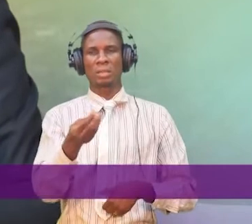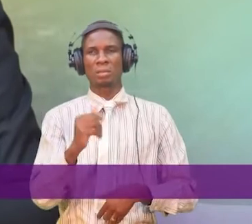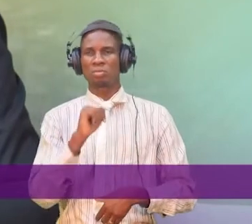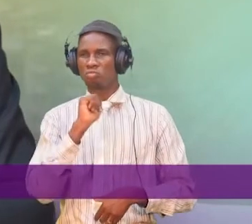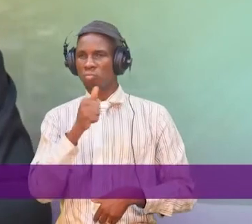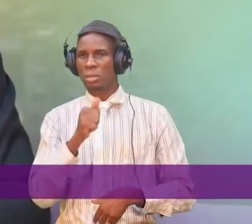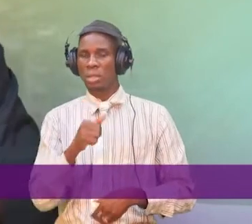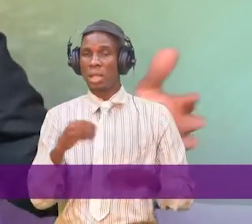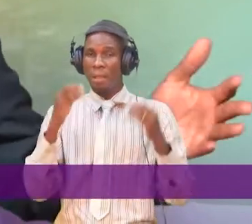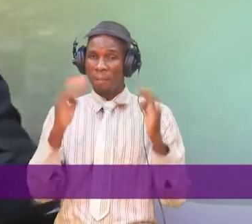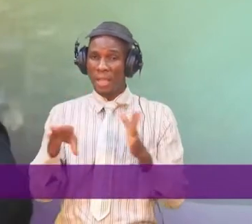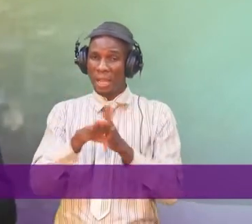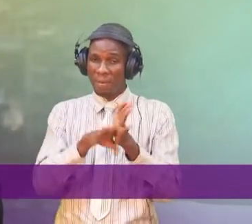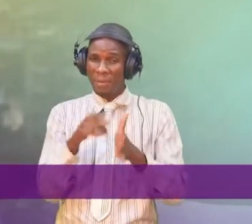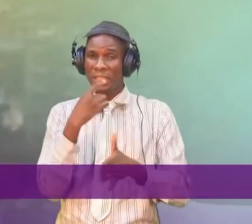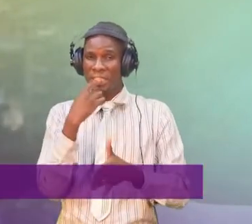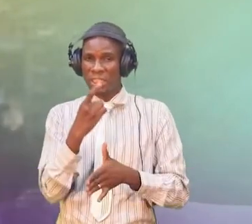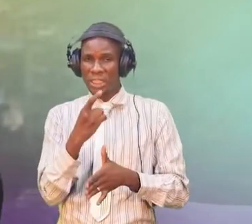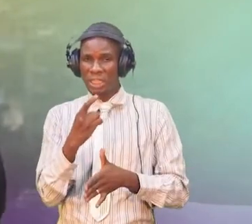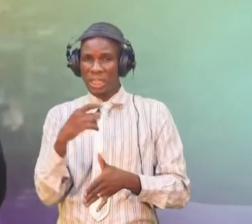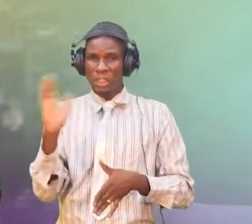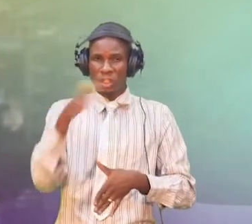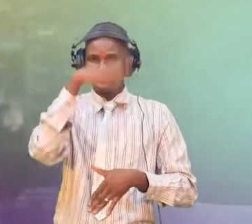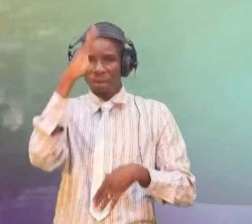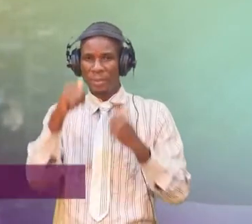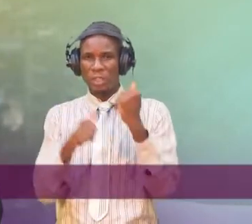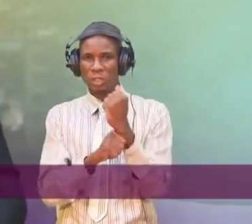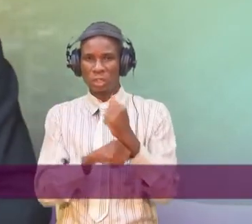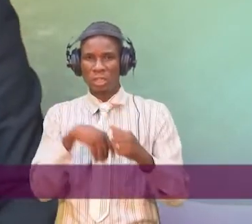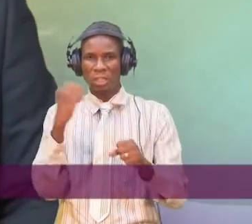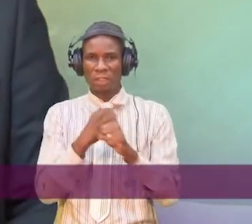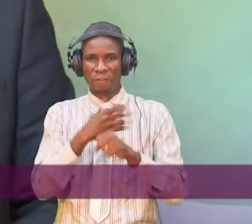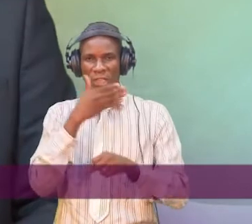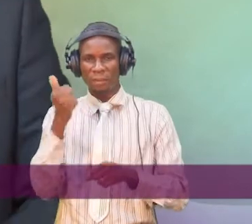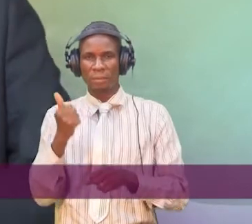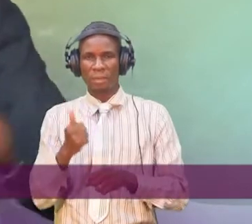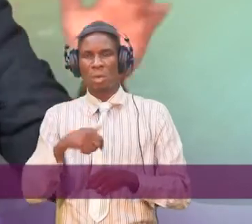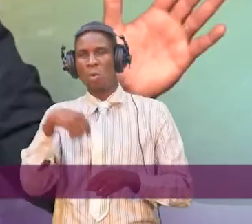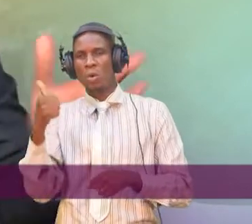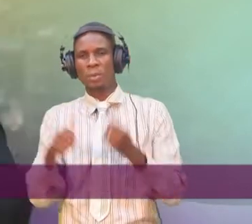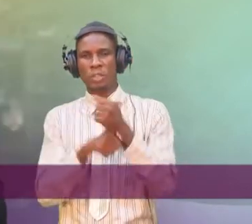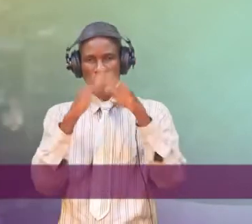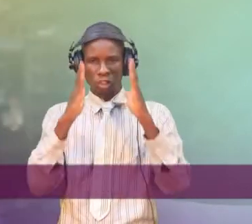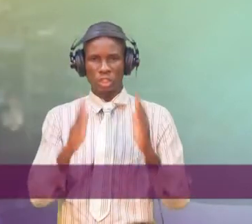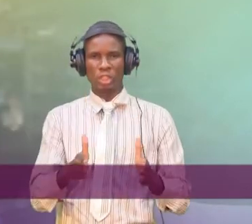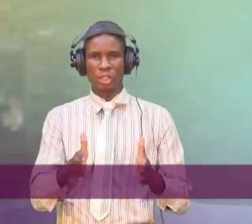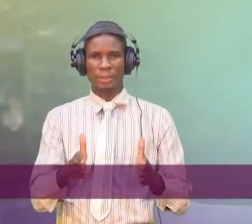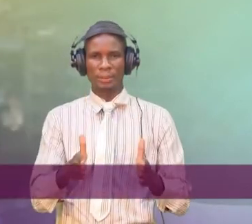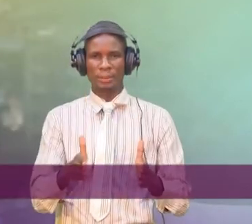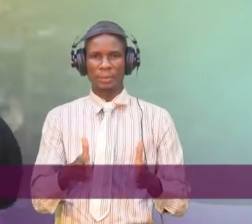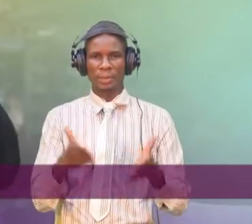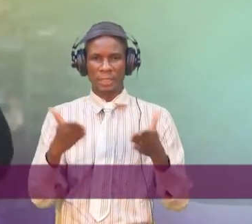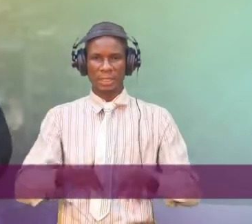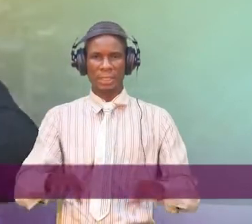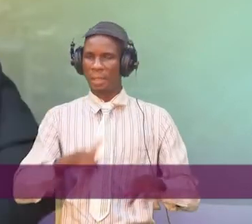lobiko. Nzoka nde Biblia ezali kolobete moto moko te azali na makasi ya kosala malamu. Moto moko te asembo